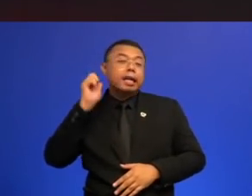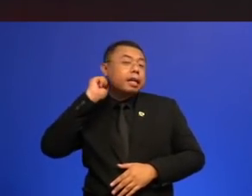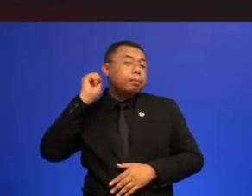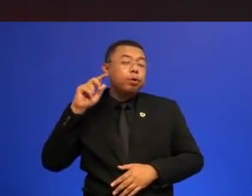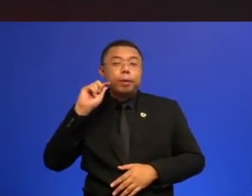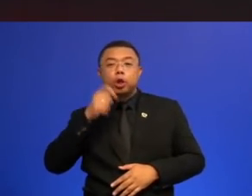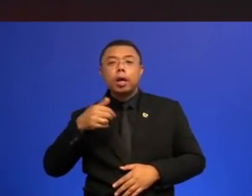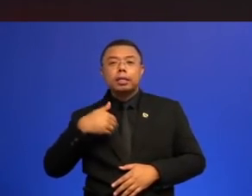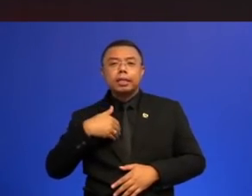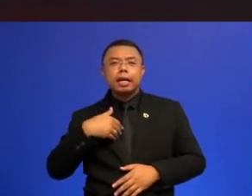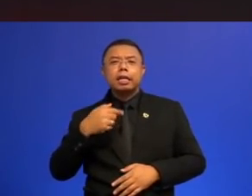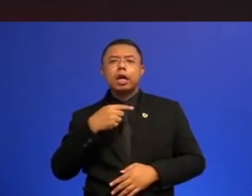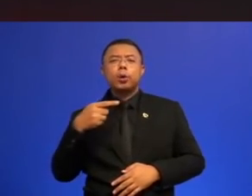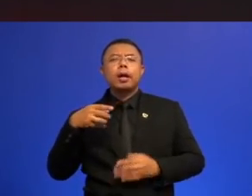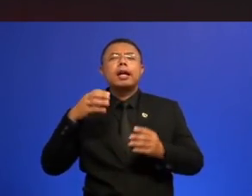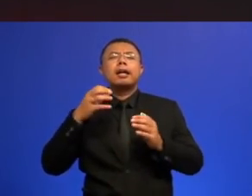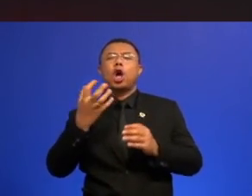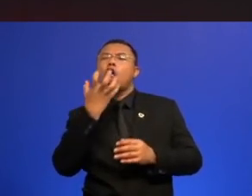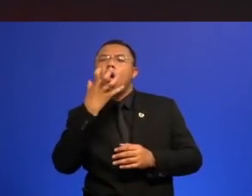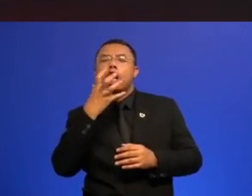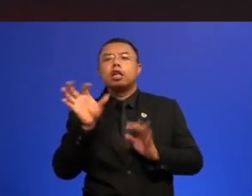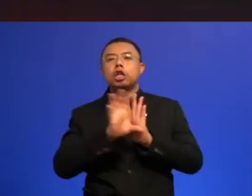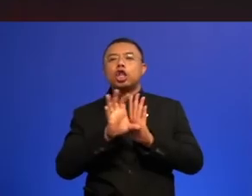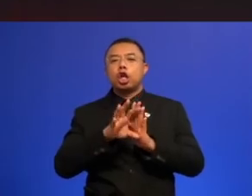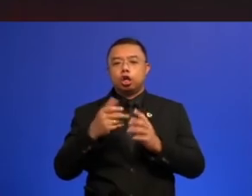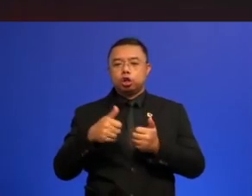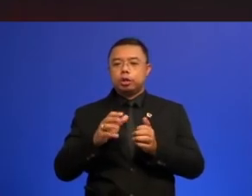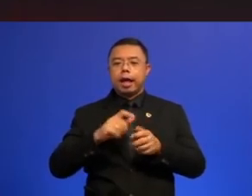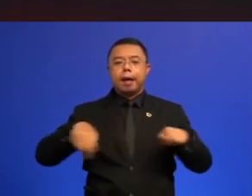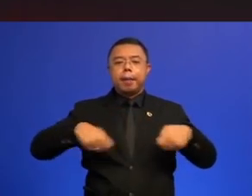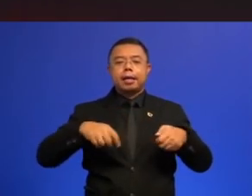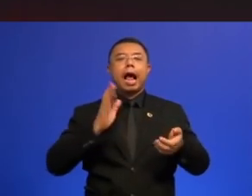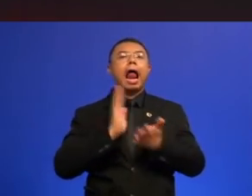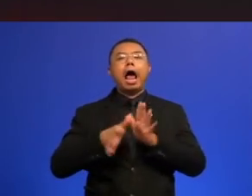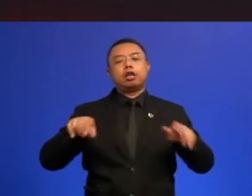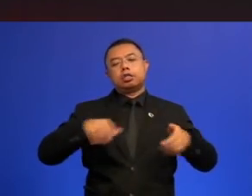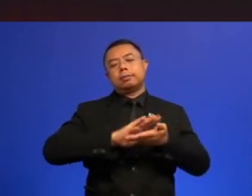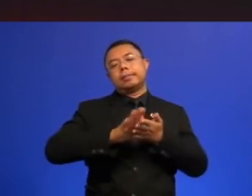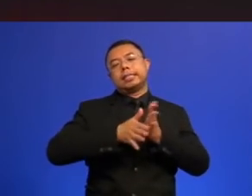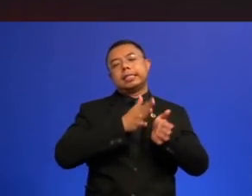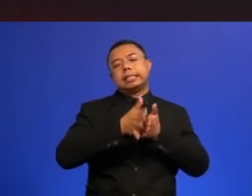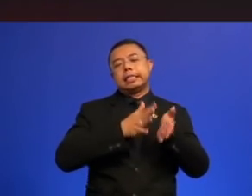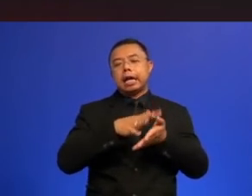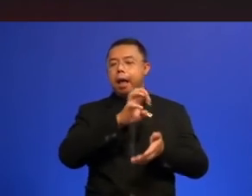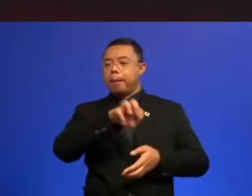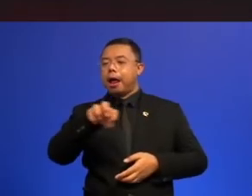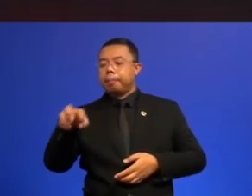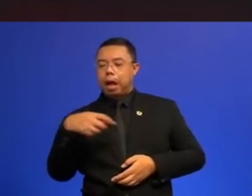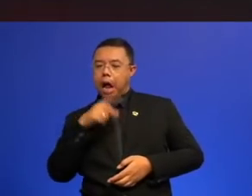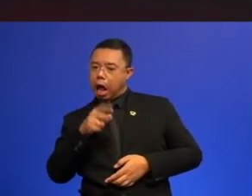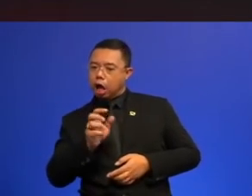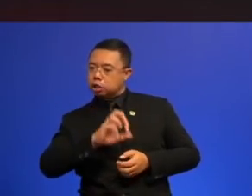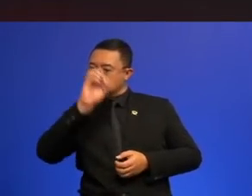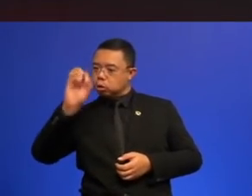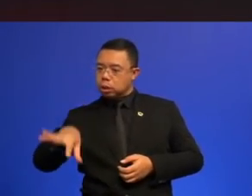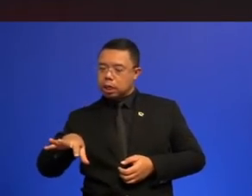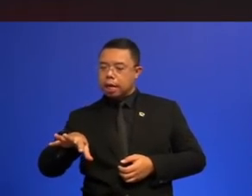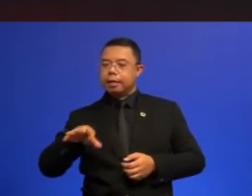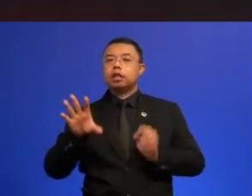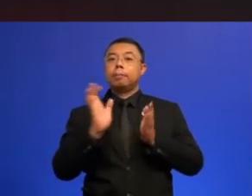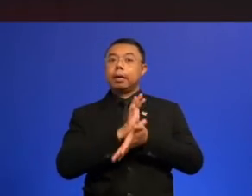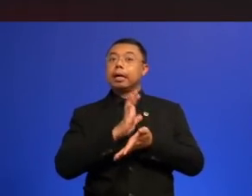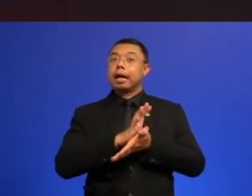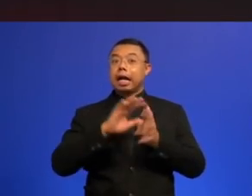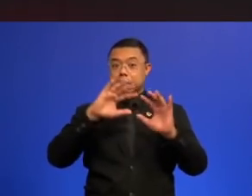mertua saya orangnya kurang bersih. Seperti habis masak gak langsung dibersihkan. Barang-barang yang menurut saya harusnya dibuang, seperti